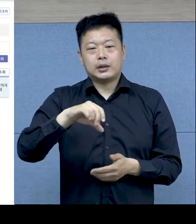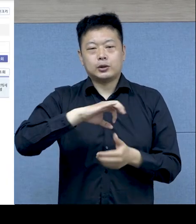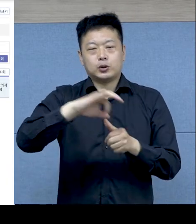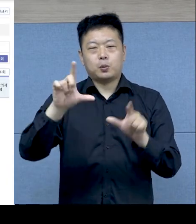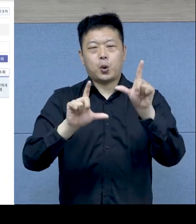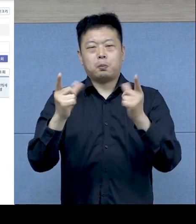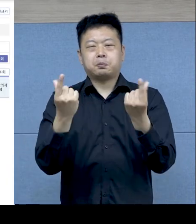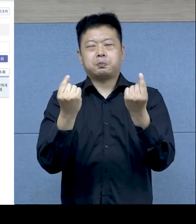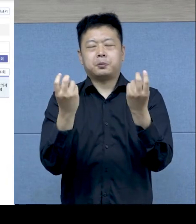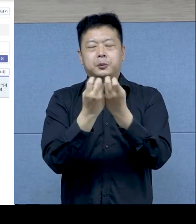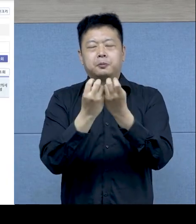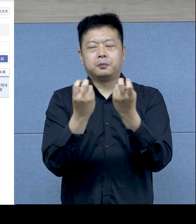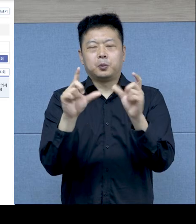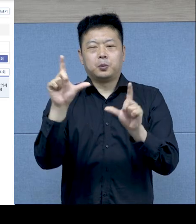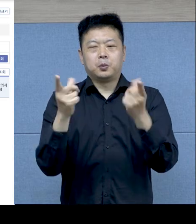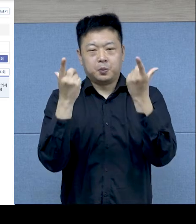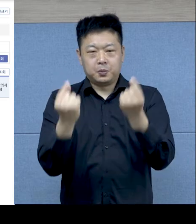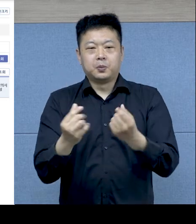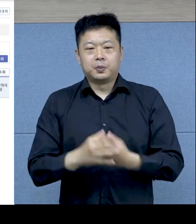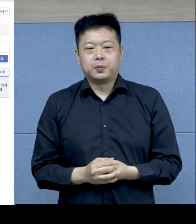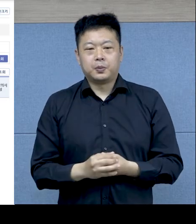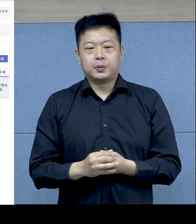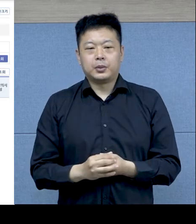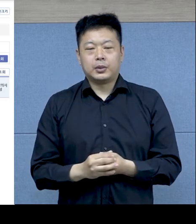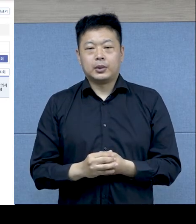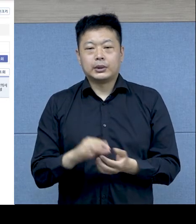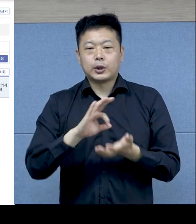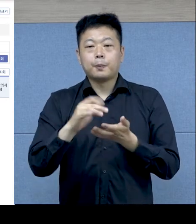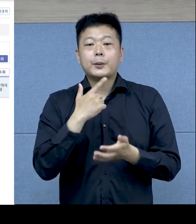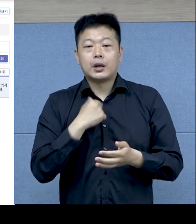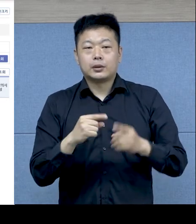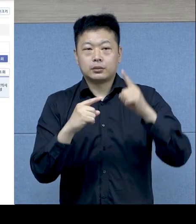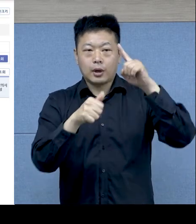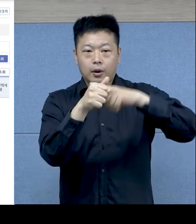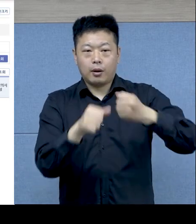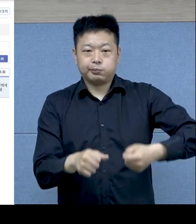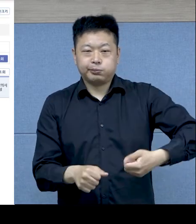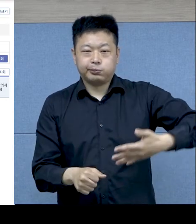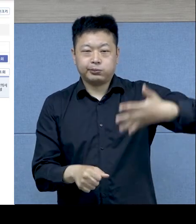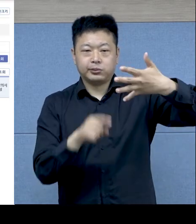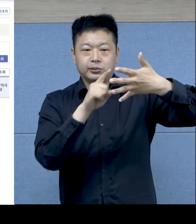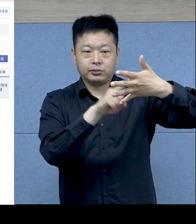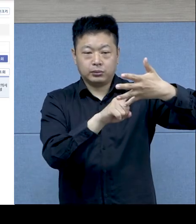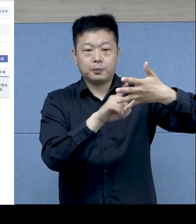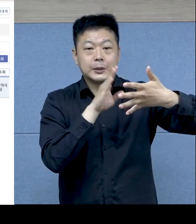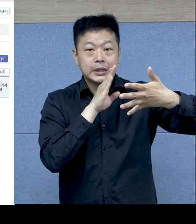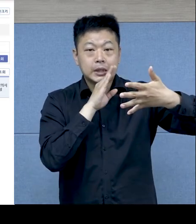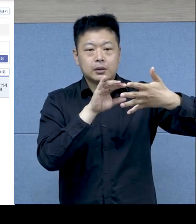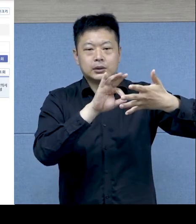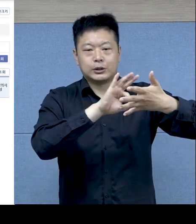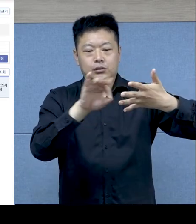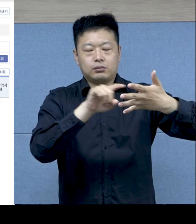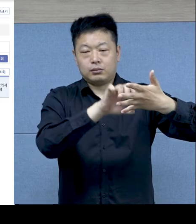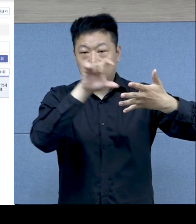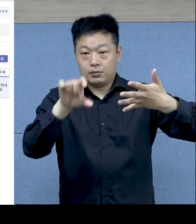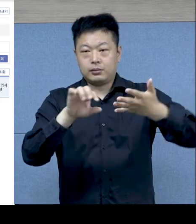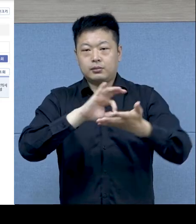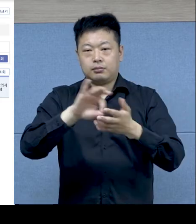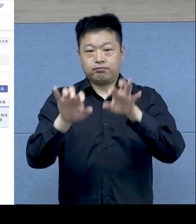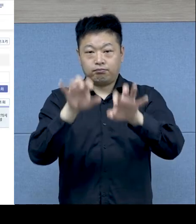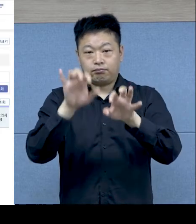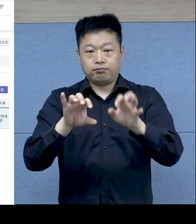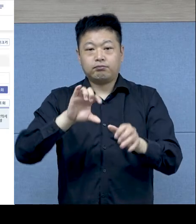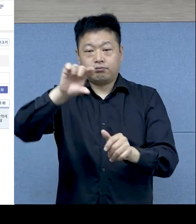카드 지출결의랑 비슷해요. 그래서 사용 내용이 자동으로 뜨고 해당 지출결의서를 작성하시면 됩니다.